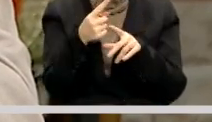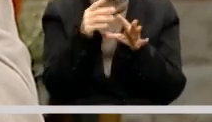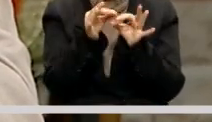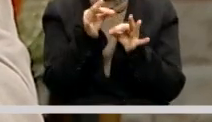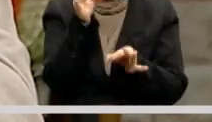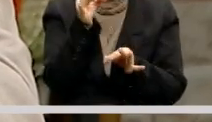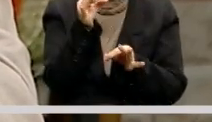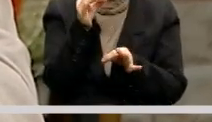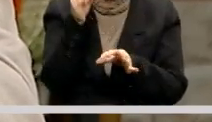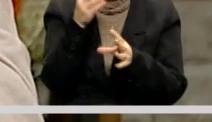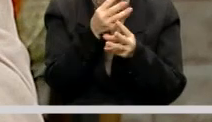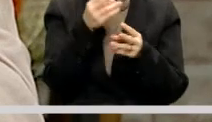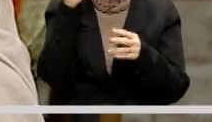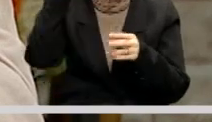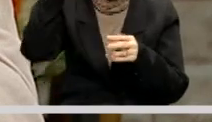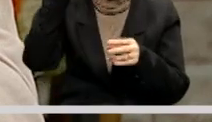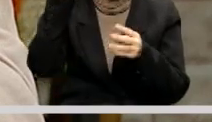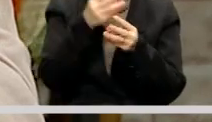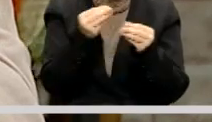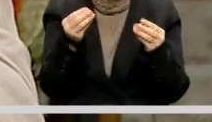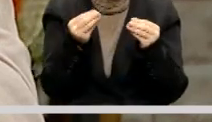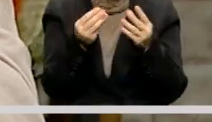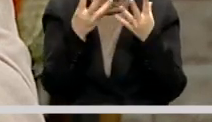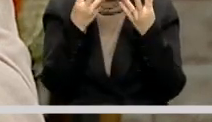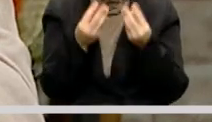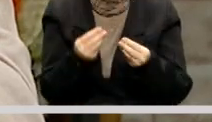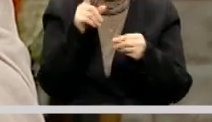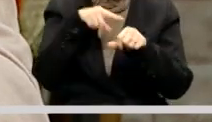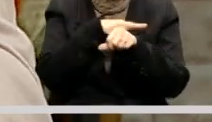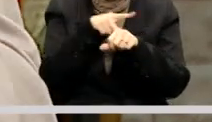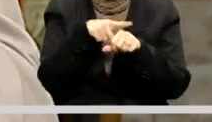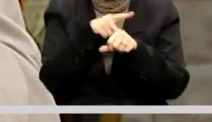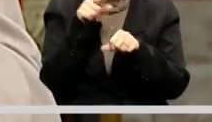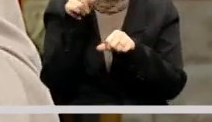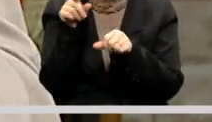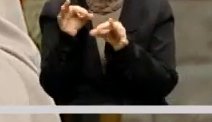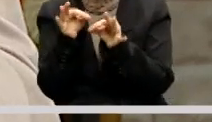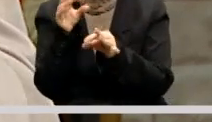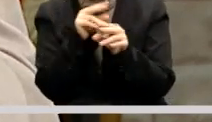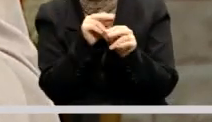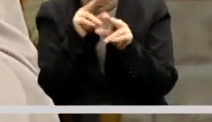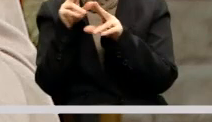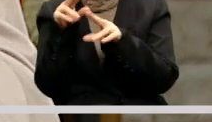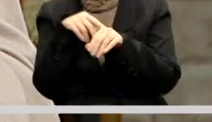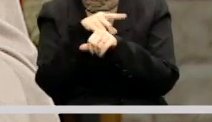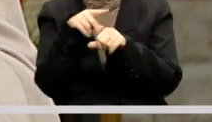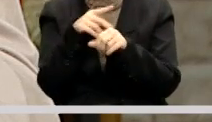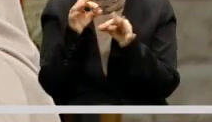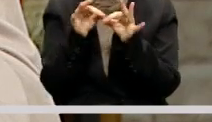bol görüldüğü dönemde bir anda uyanması. O dönemde uyandığında kişi kolunu, bacağını hareket